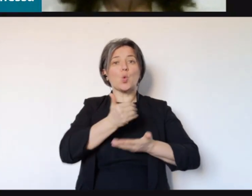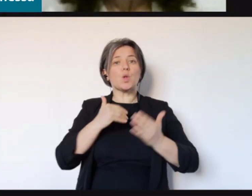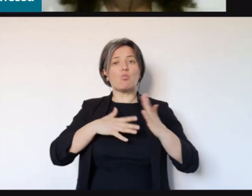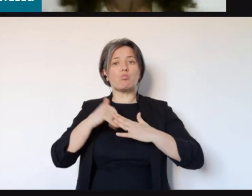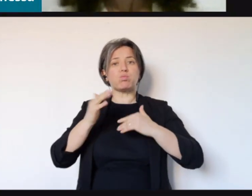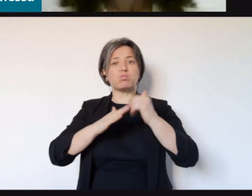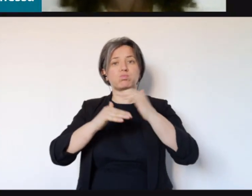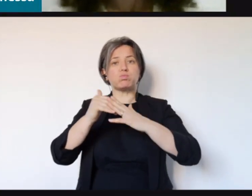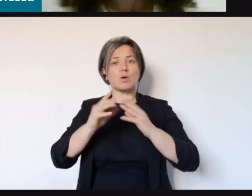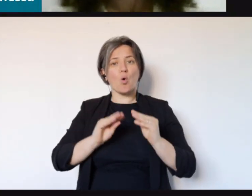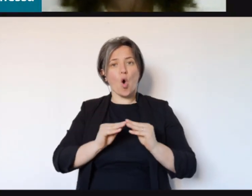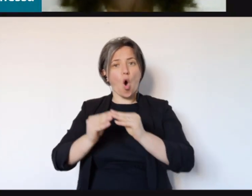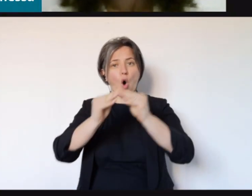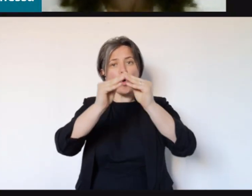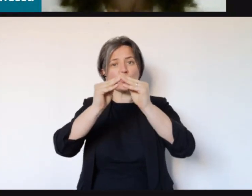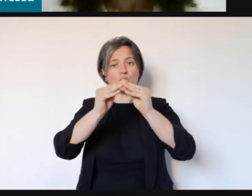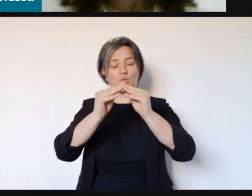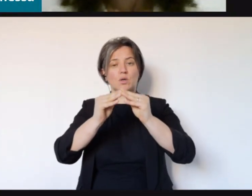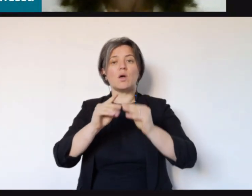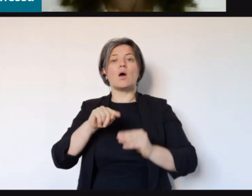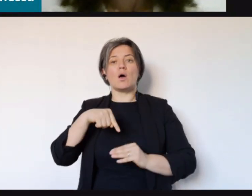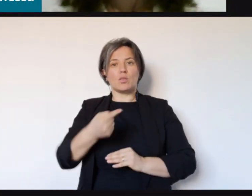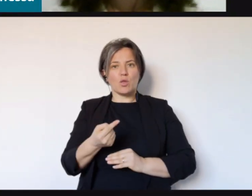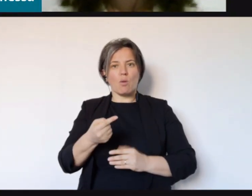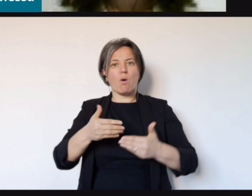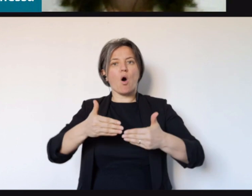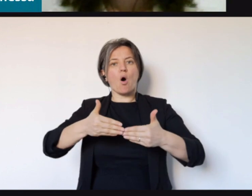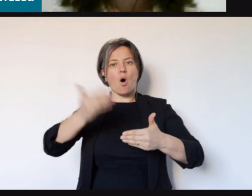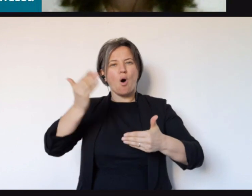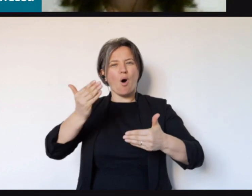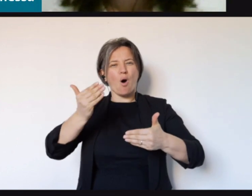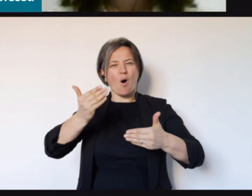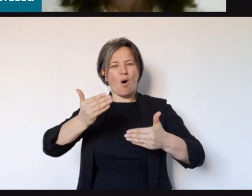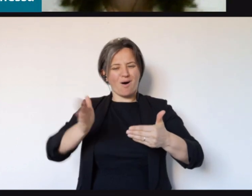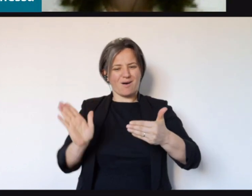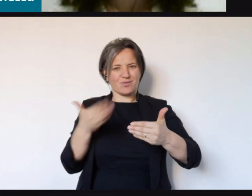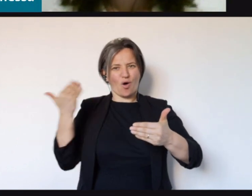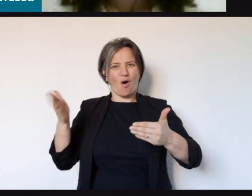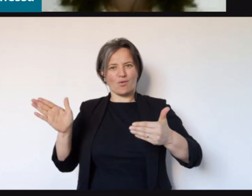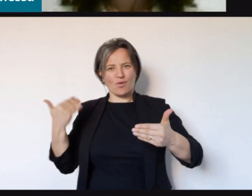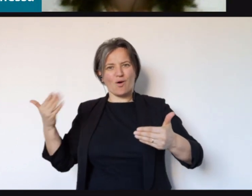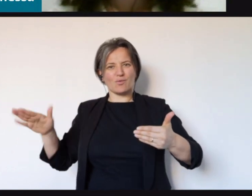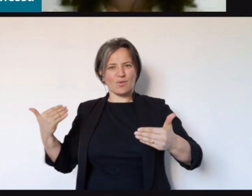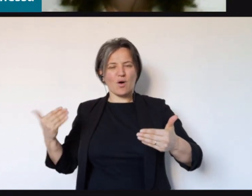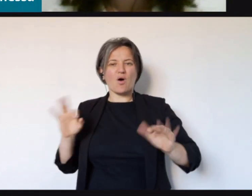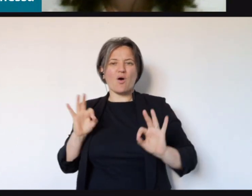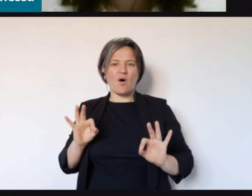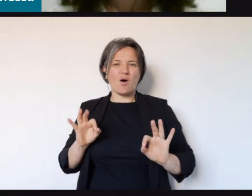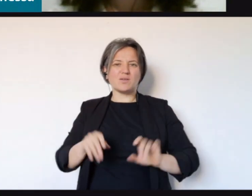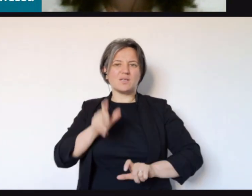però bisogna rimuovere gli ostacoli affinché le persone possano